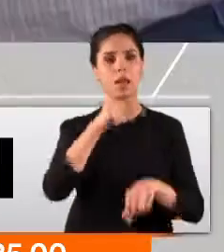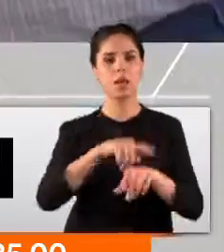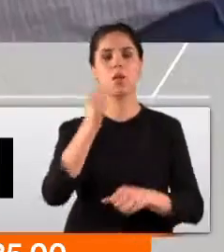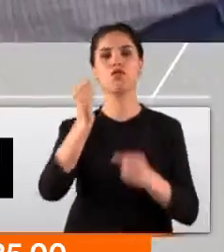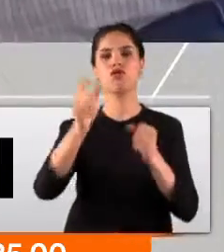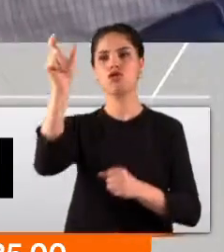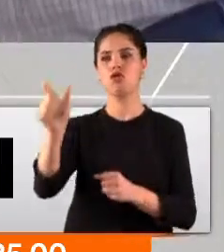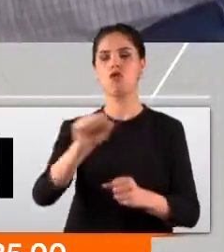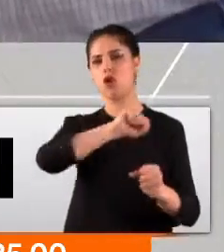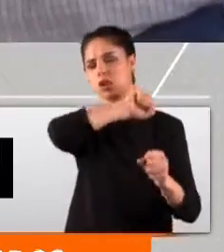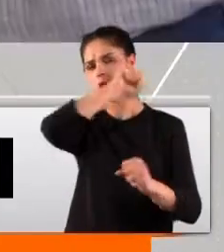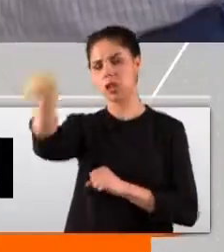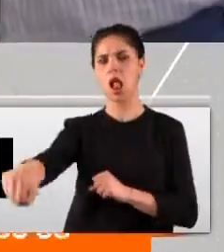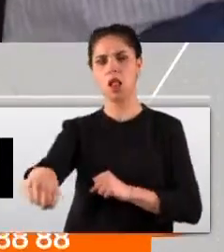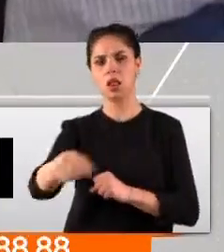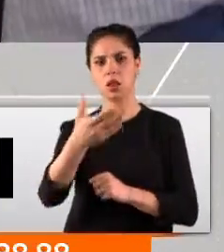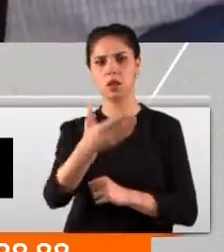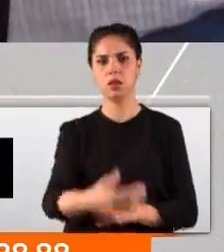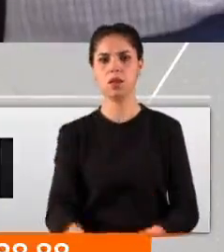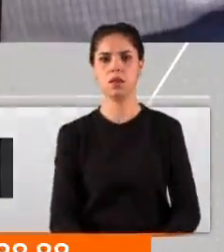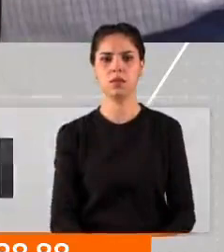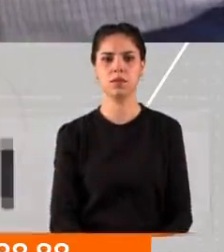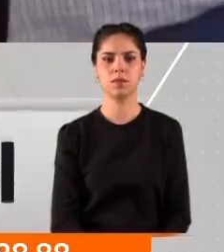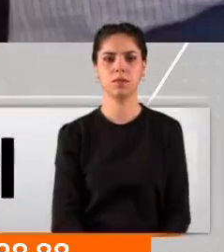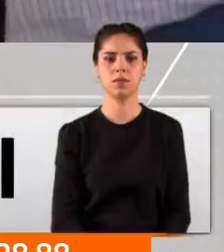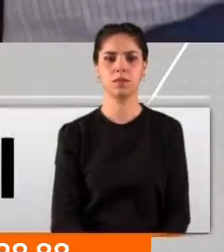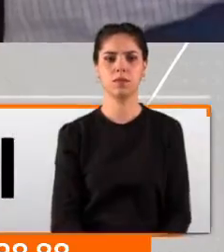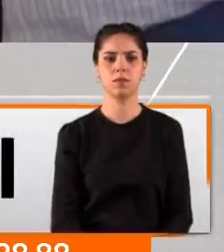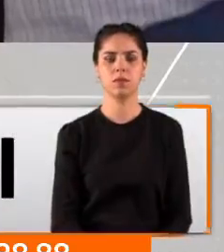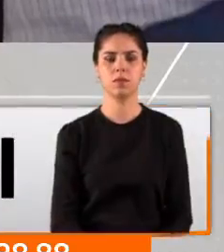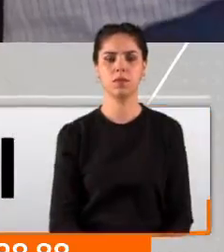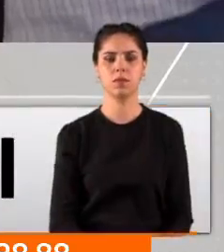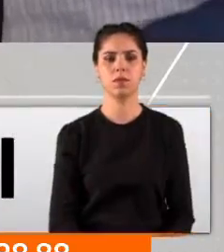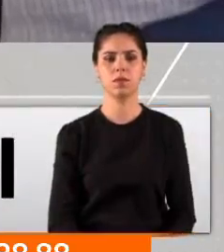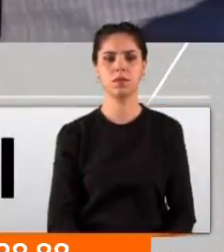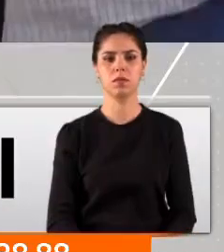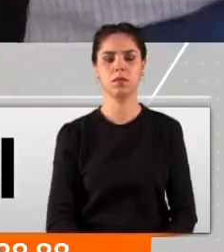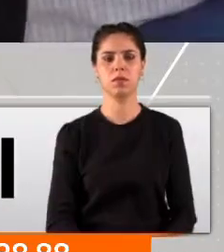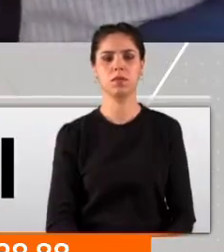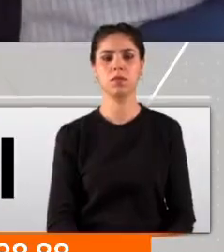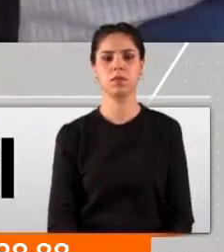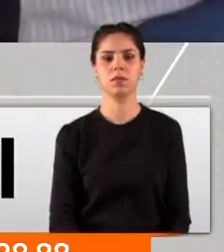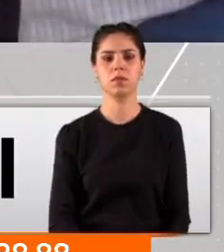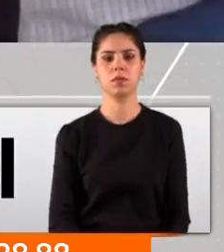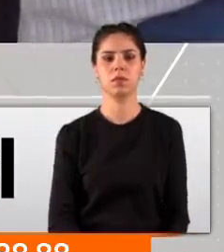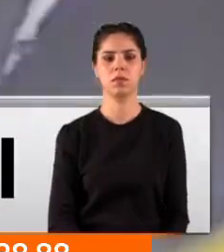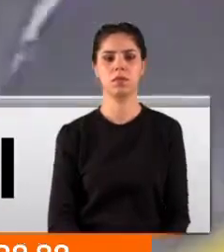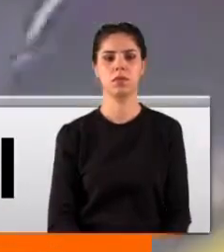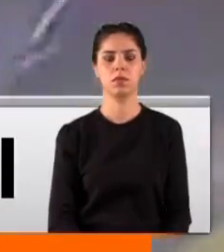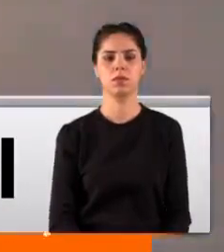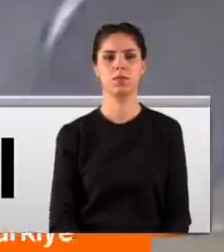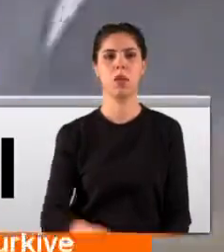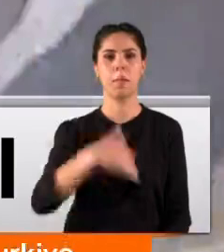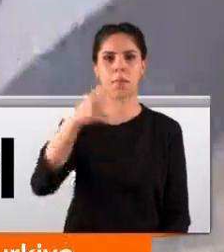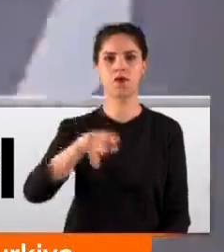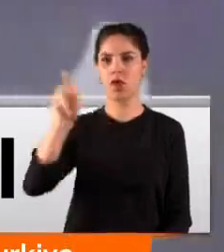saldırdı. Kafamı bir çevirdim bu sefer burada, bana vurmaya kalktı. Ben kafamı çevirmesem gözüme vuruyor yani, düşün. Giden arabada vuruyor. Başka bir